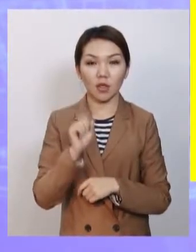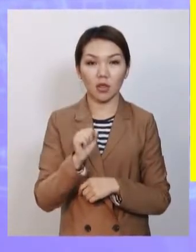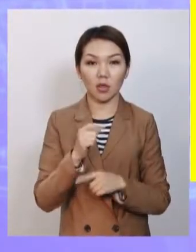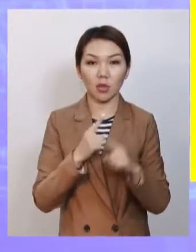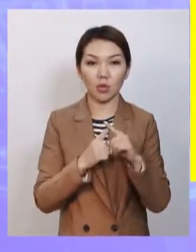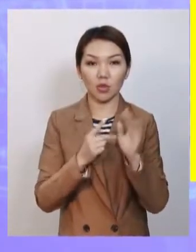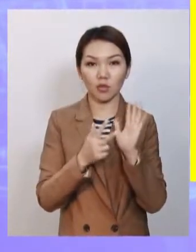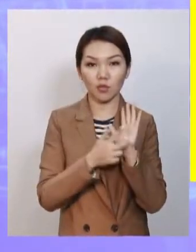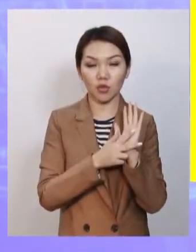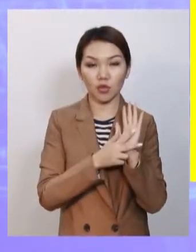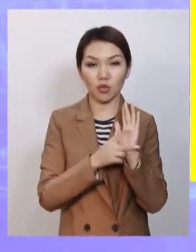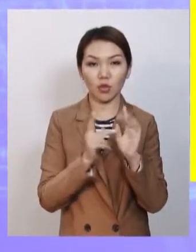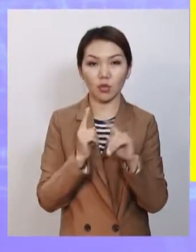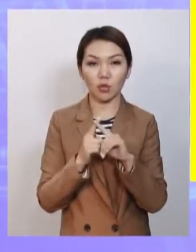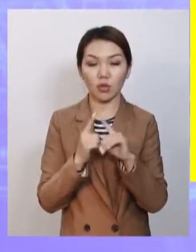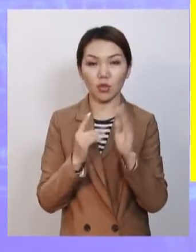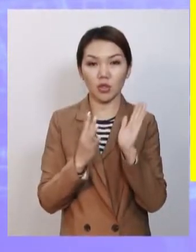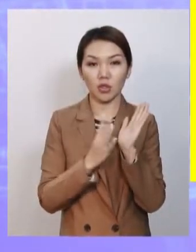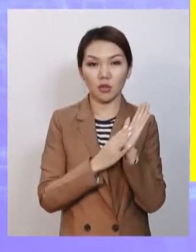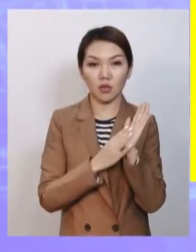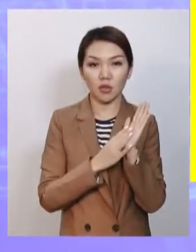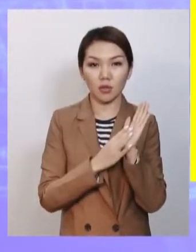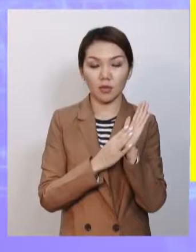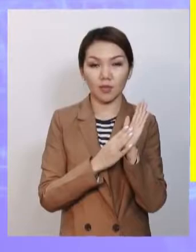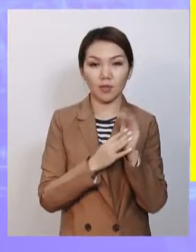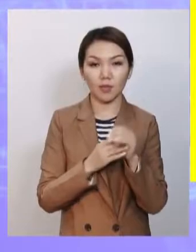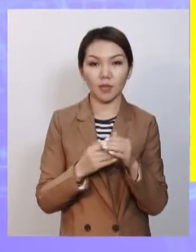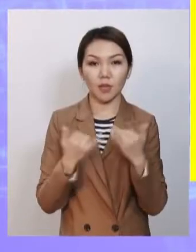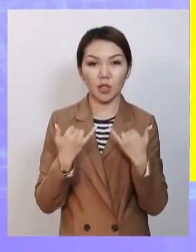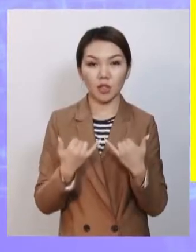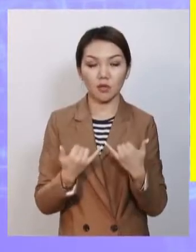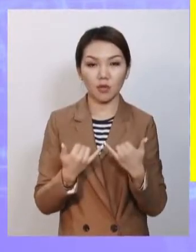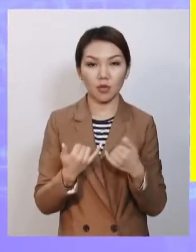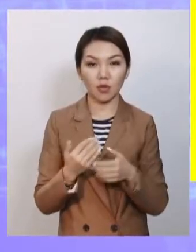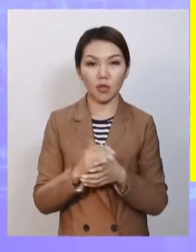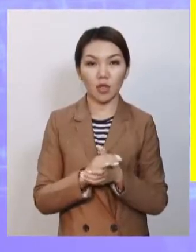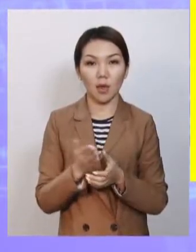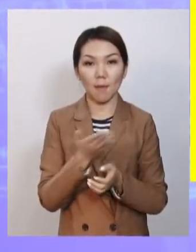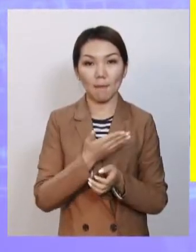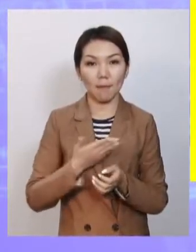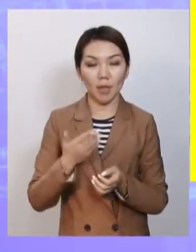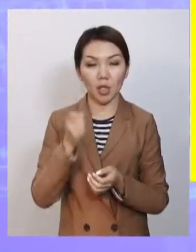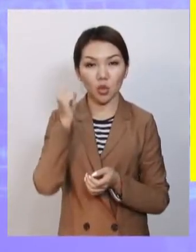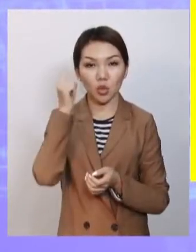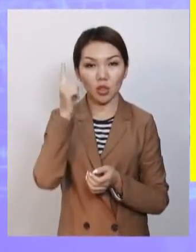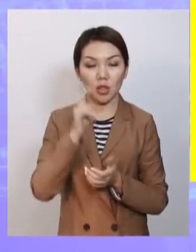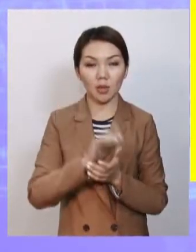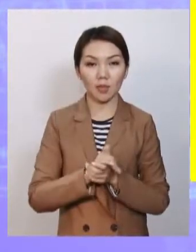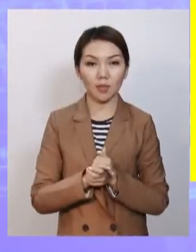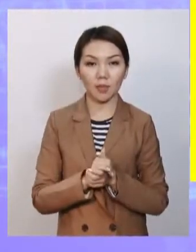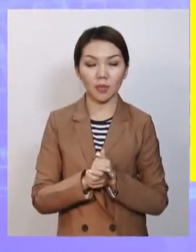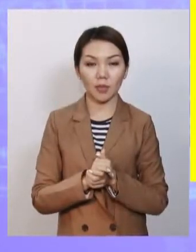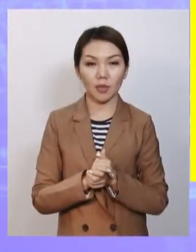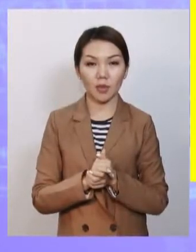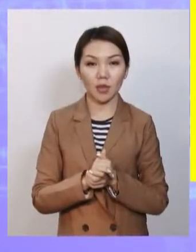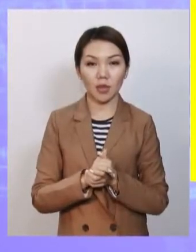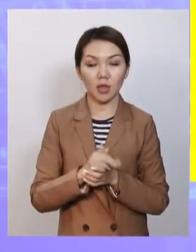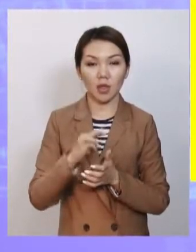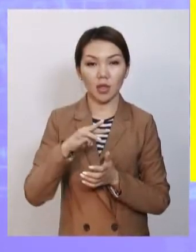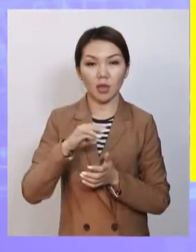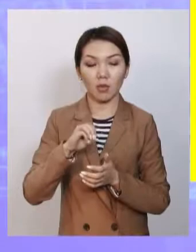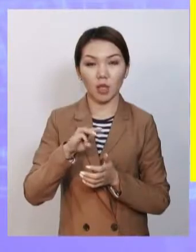8 9 сегодня на уроке узнаем метод сложения